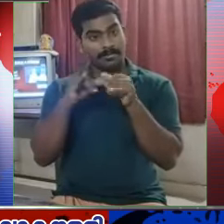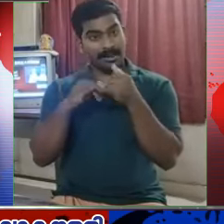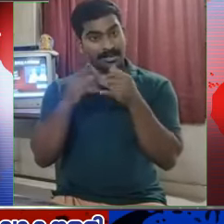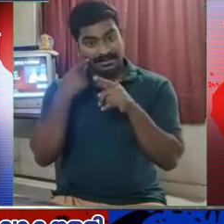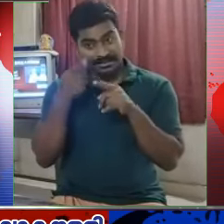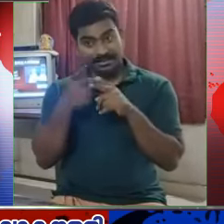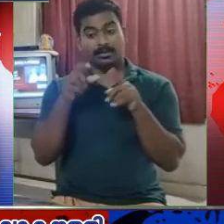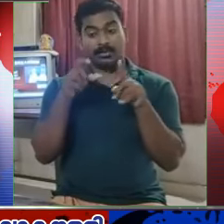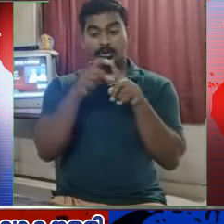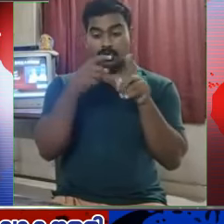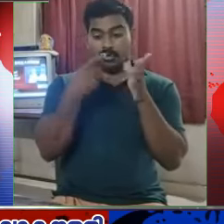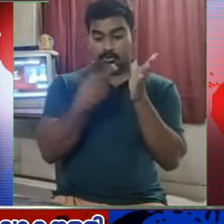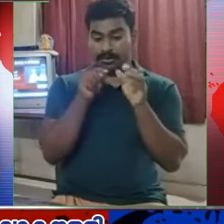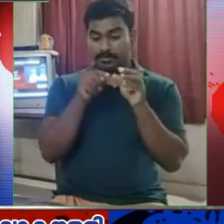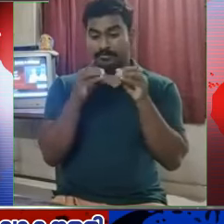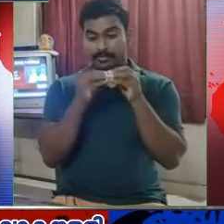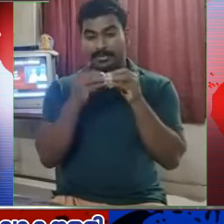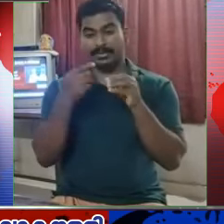അടൂർ ഗോപാലകൃഷ്ണൻ,